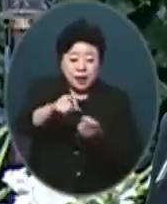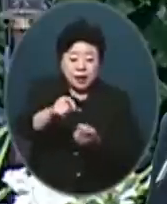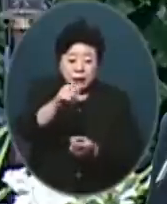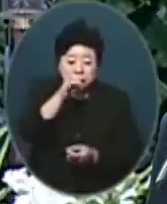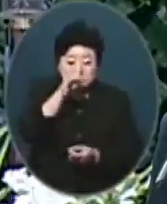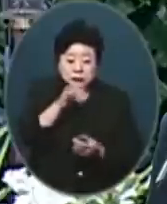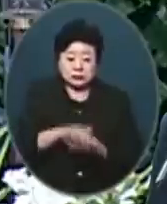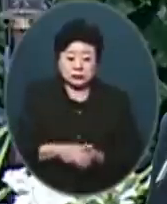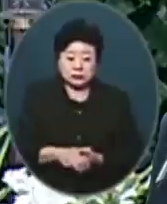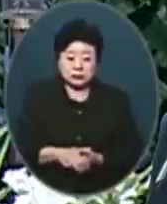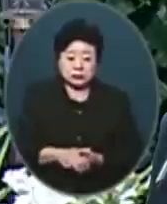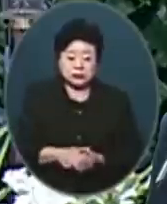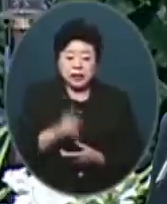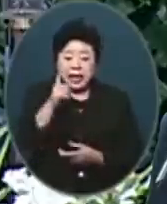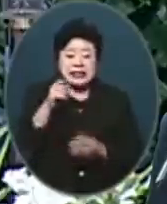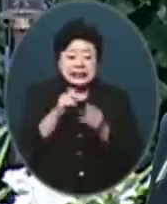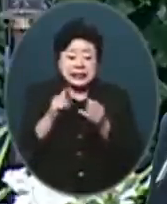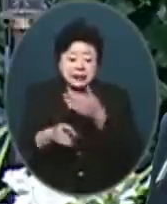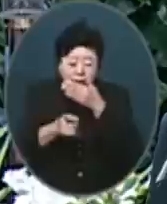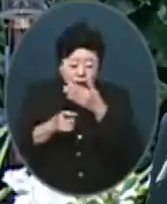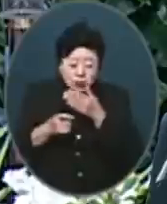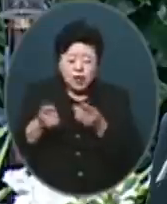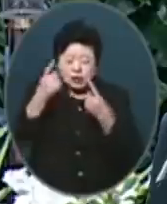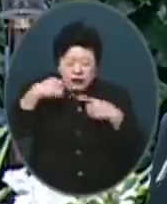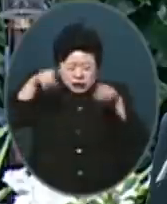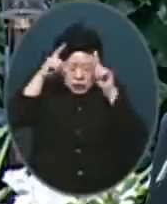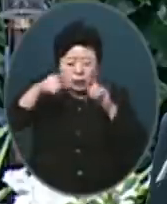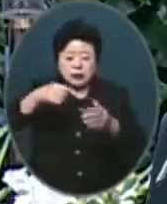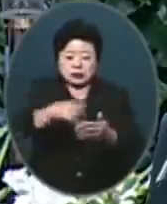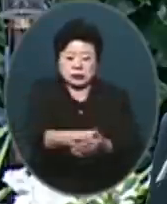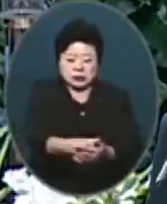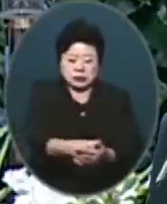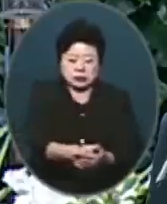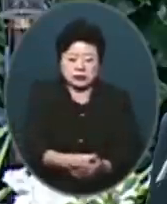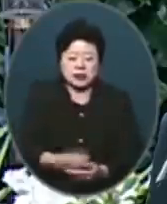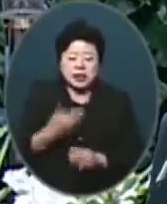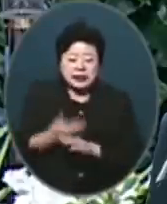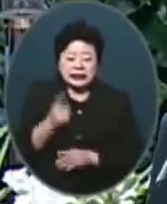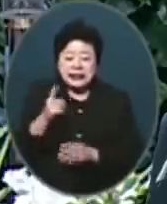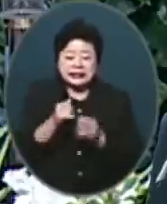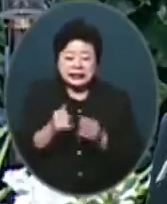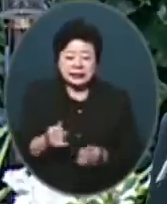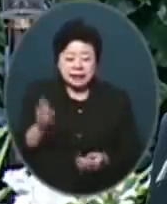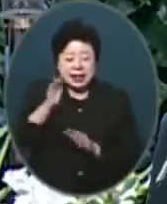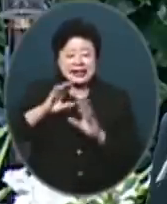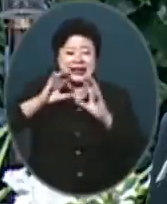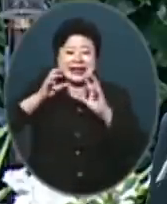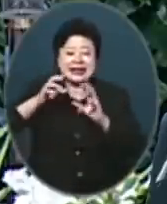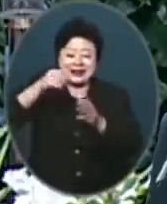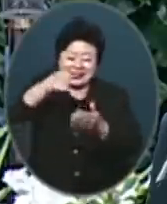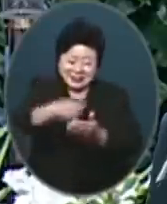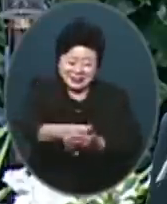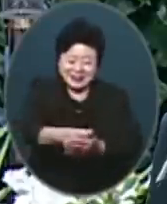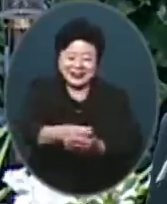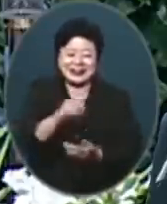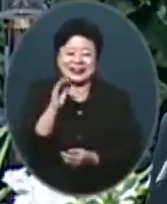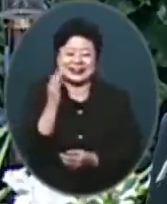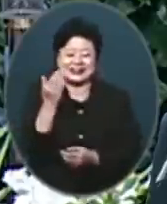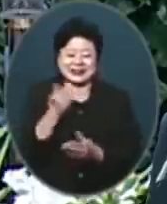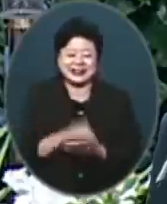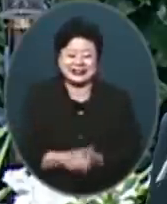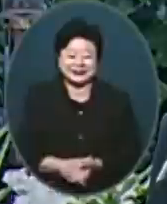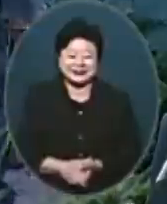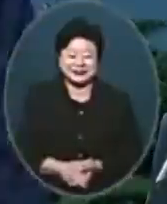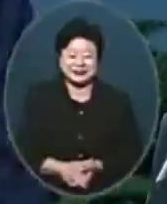있었습니다. 그러니 한 사람은 지옥을 선택하고 다른 한 사람은 천국을